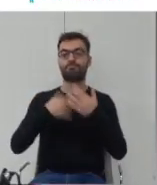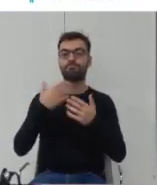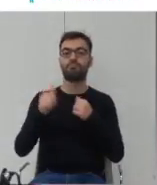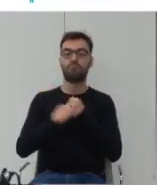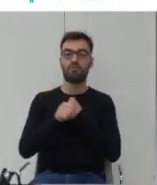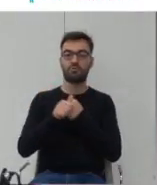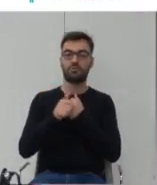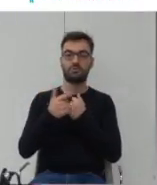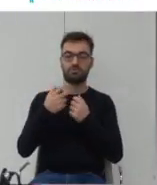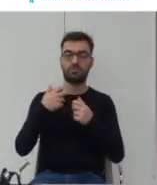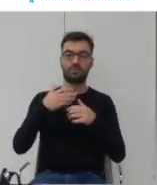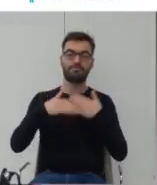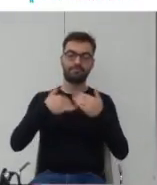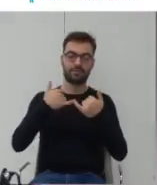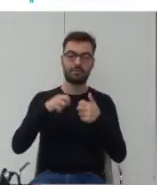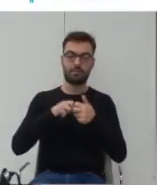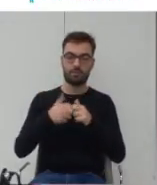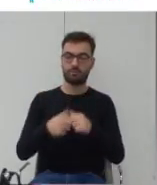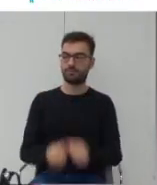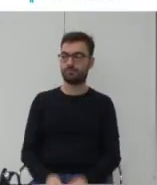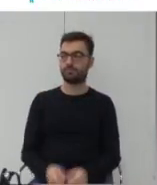skutkujących często różnymi powikłaniami.